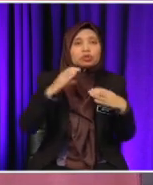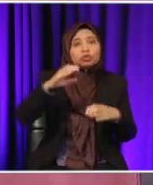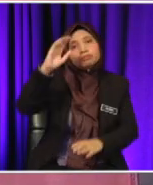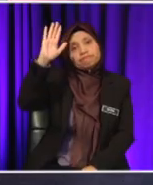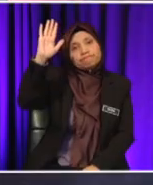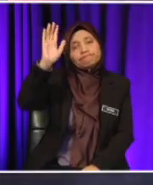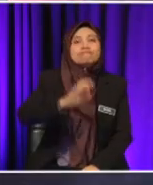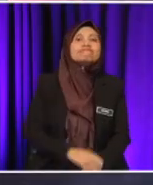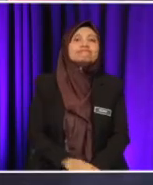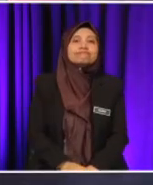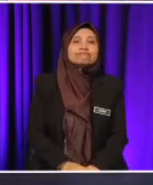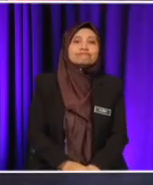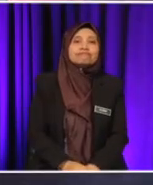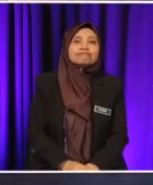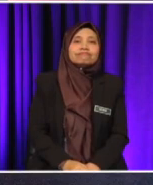tangan